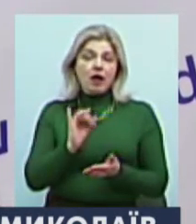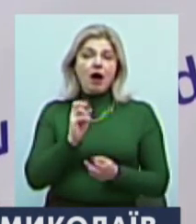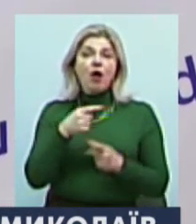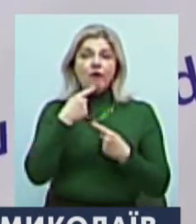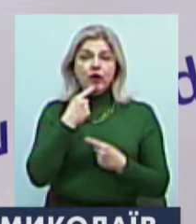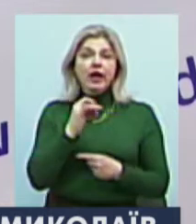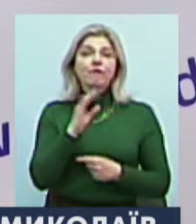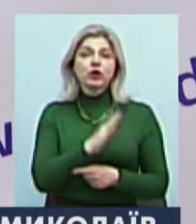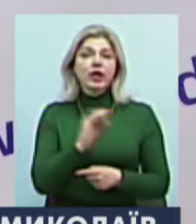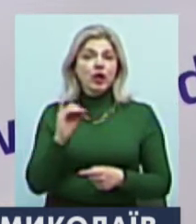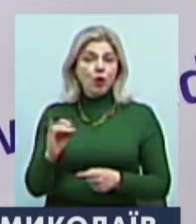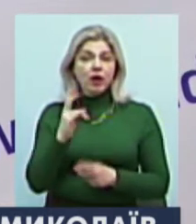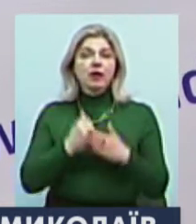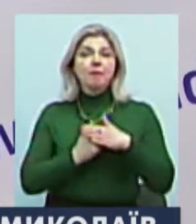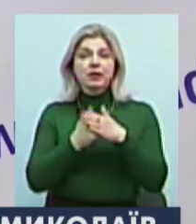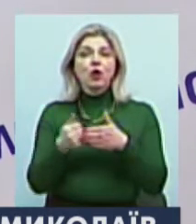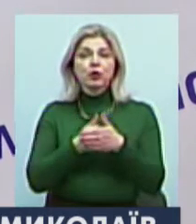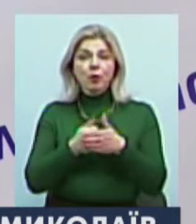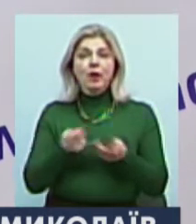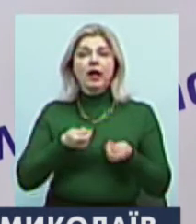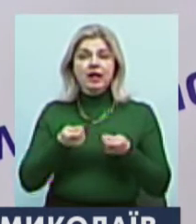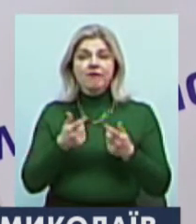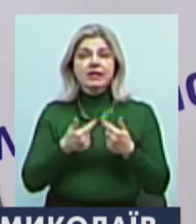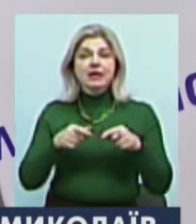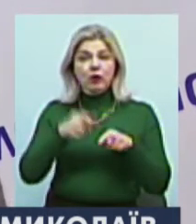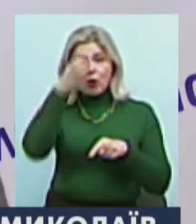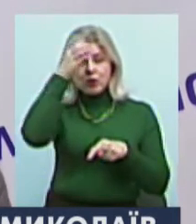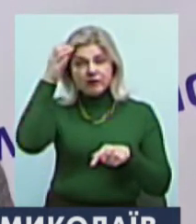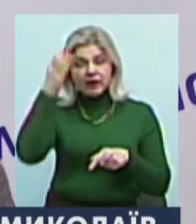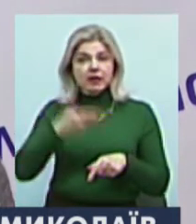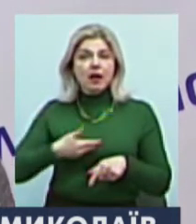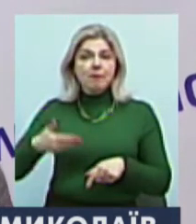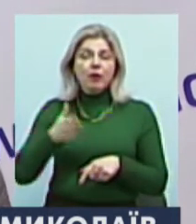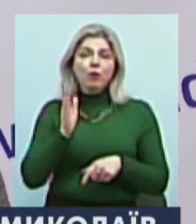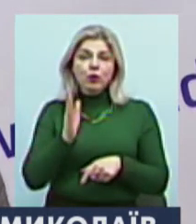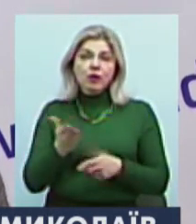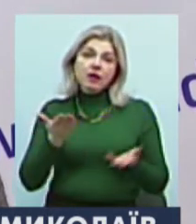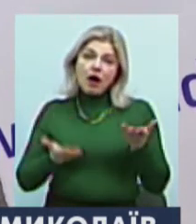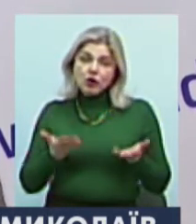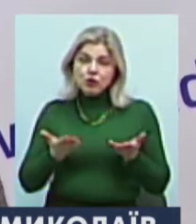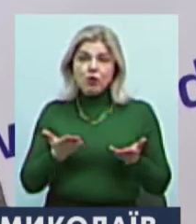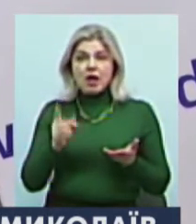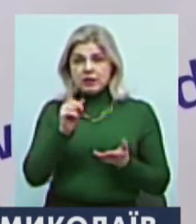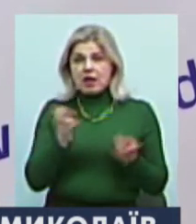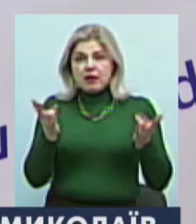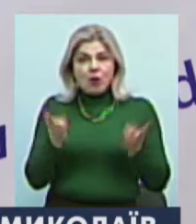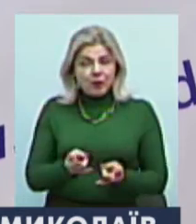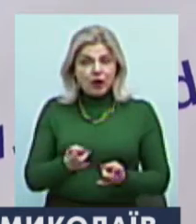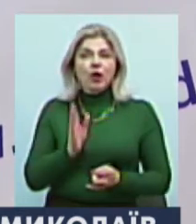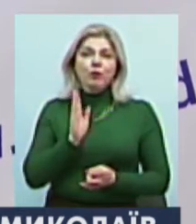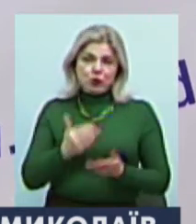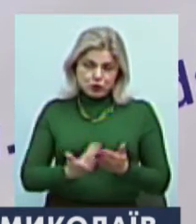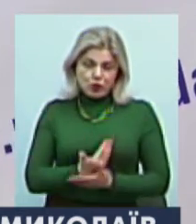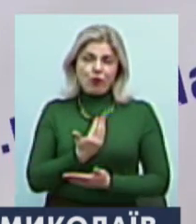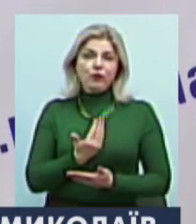Володимир Ігорович, що на підставі клопотань керівників закладів освіти ми будемо, якщо за необхідності, будемо знову